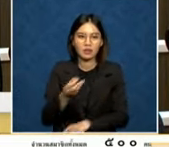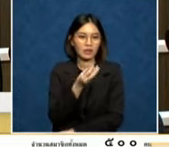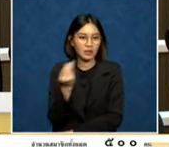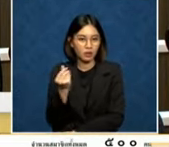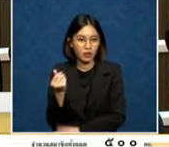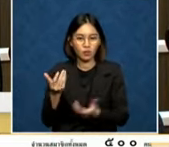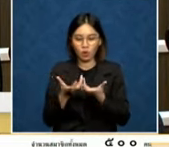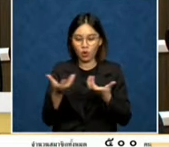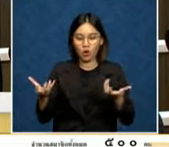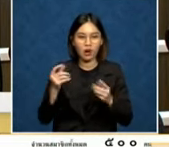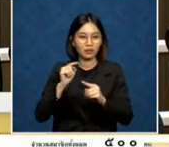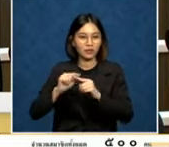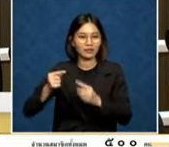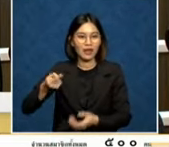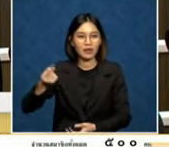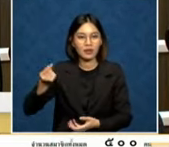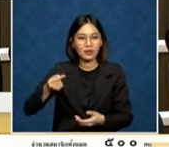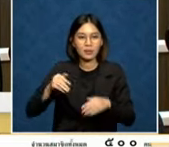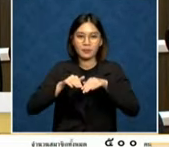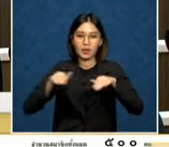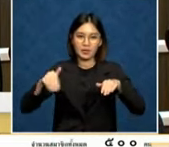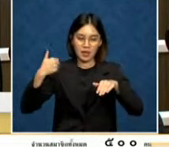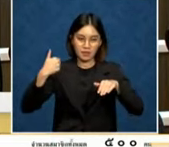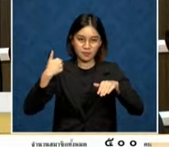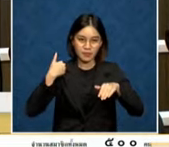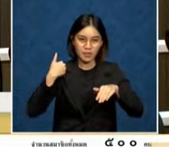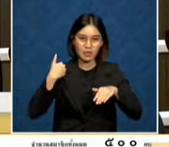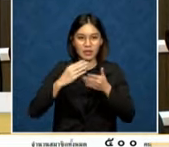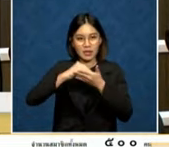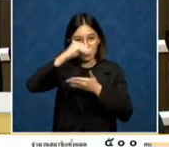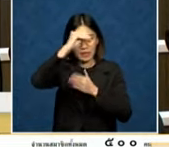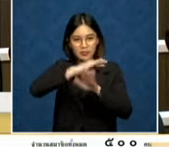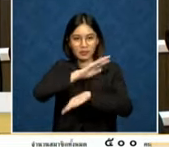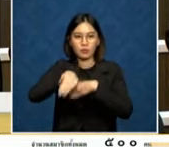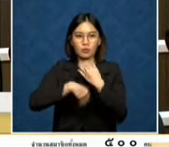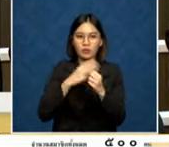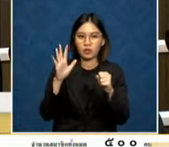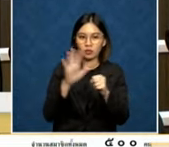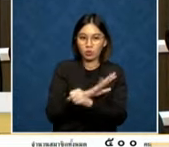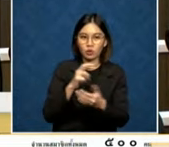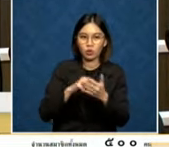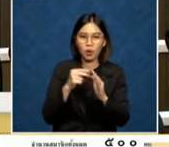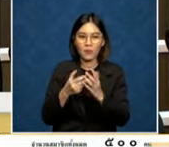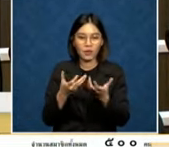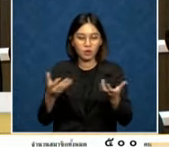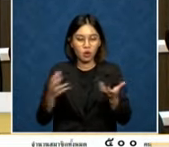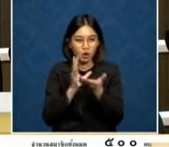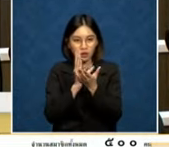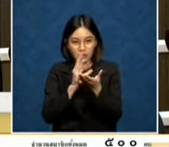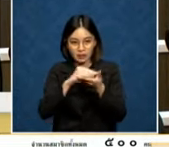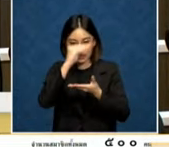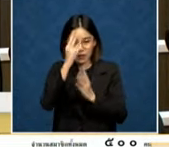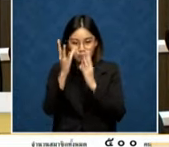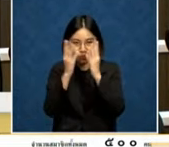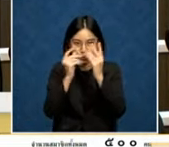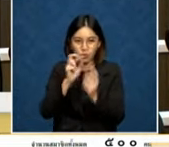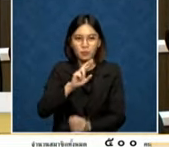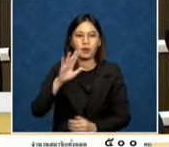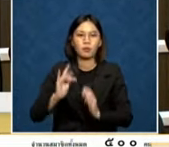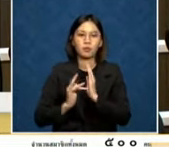อุปกรณ์ให้เสถียรครอบคลุมทุกชั้นเรียนเพื่อเป็นการสร้างสื่อการเรียนรู้และระบบ